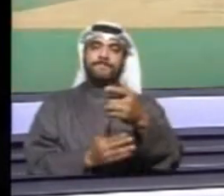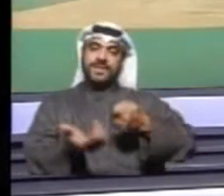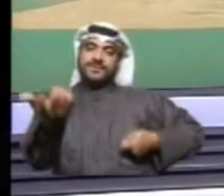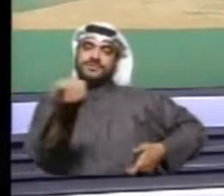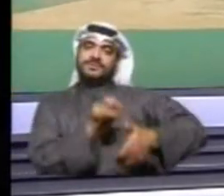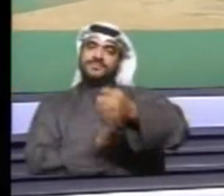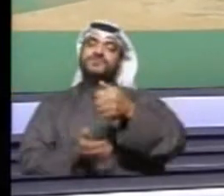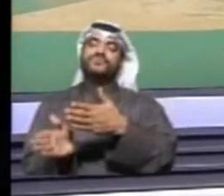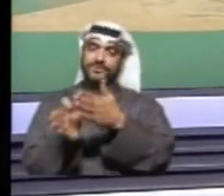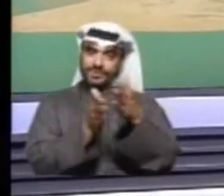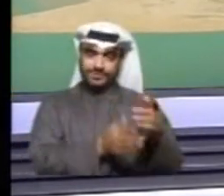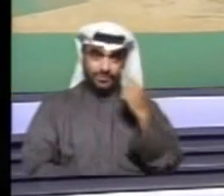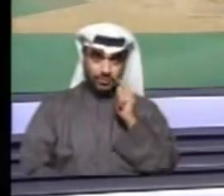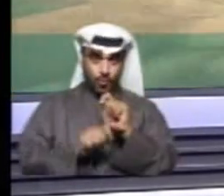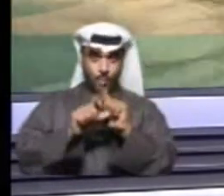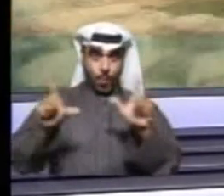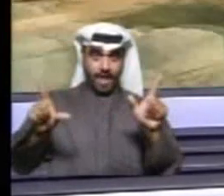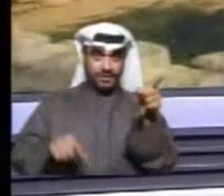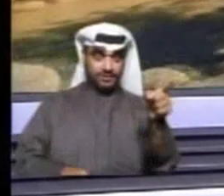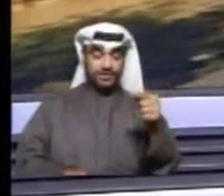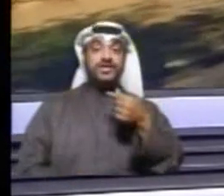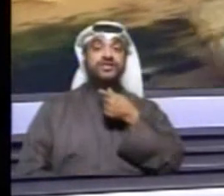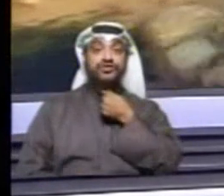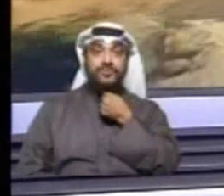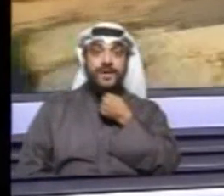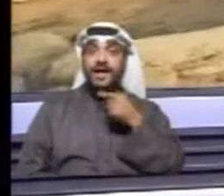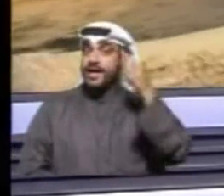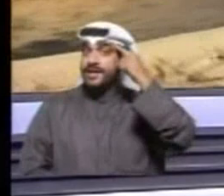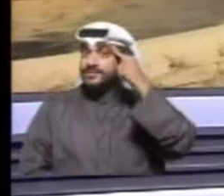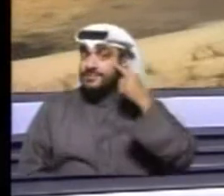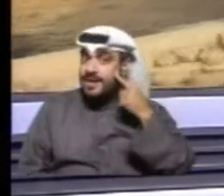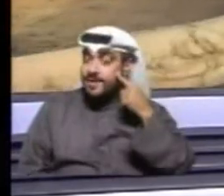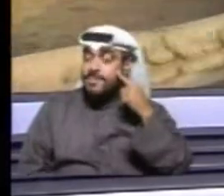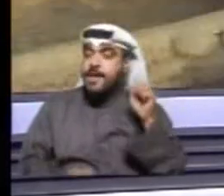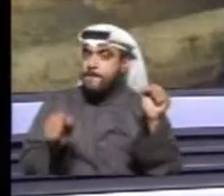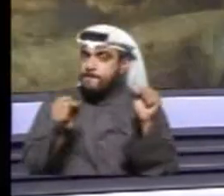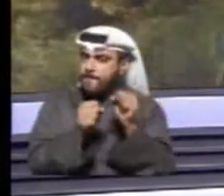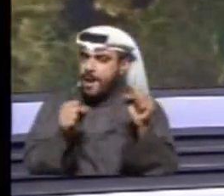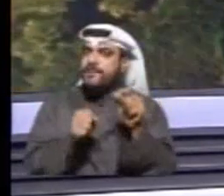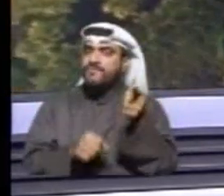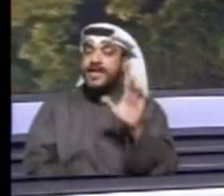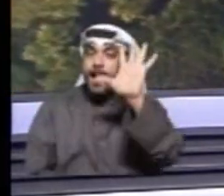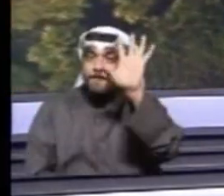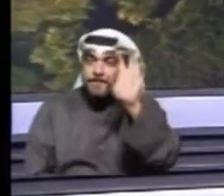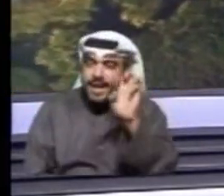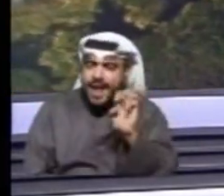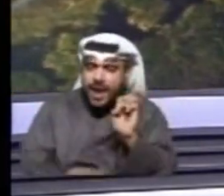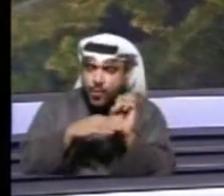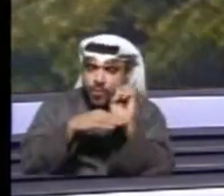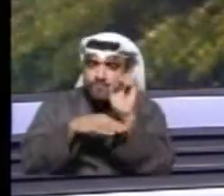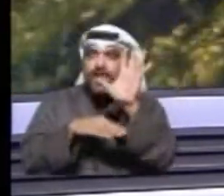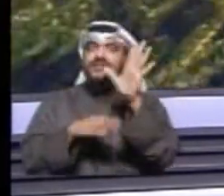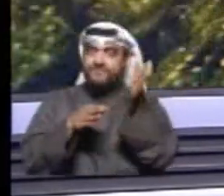والصغرى 14 درجة مئوية. الأجواء الباردة راح تكون ملحوظة في المساء وأيضا في الفترات المتأخرة من الليل والفجر، راح تستمر